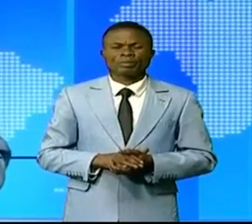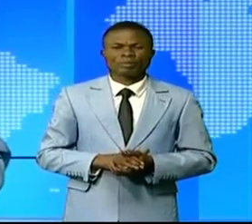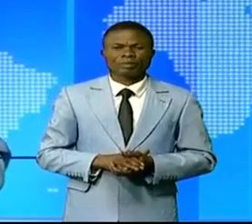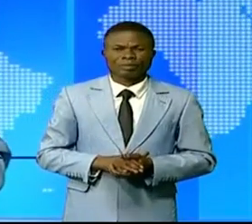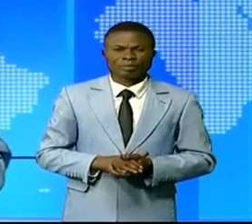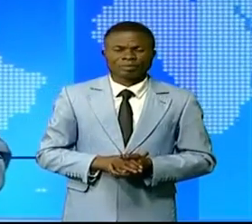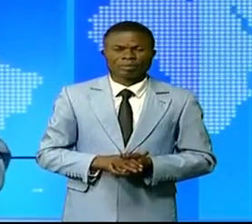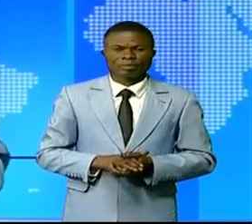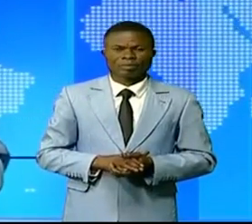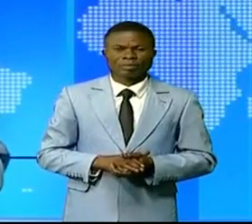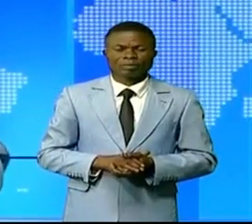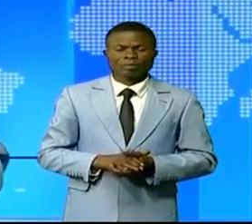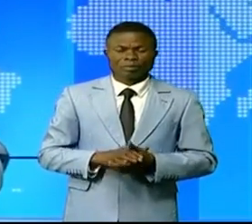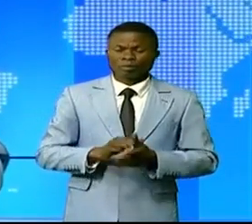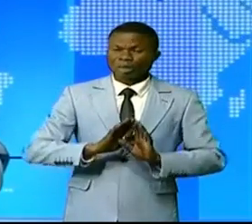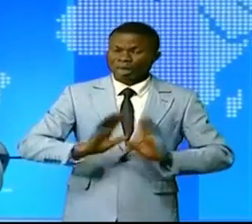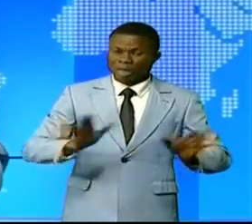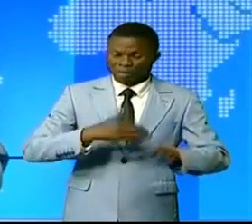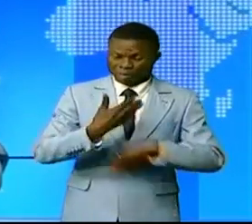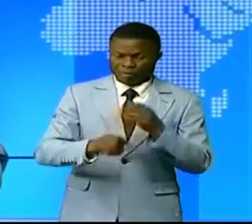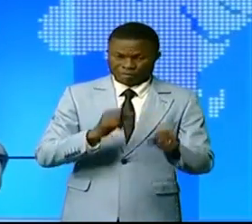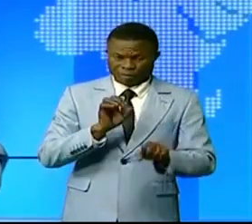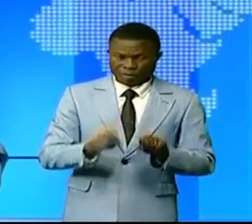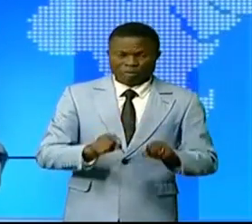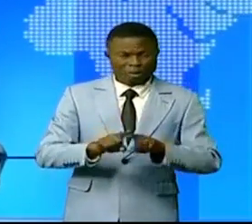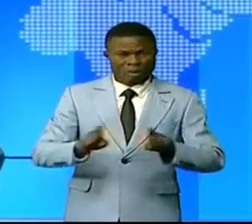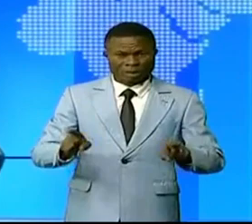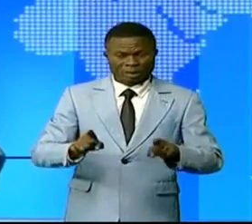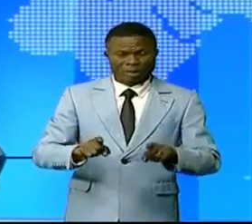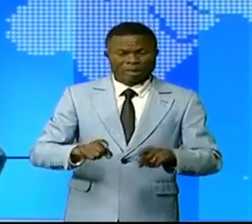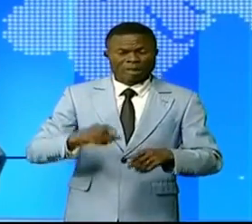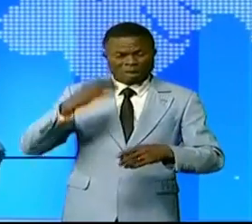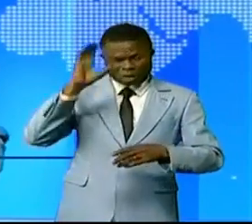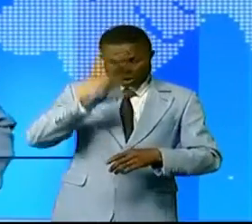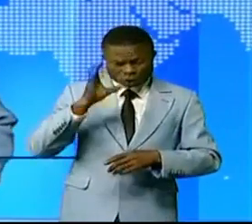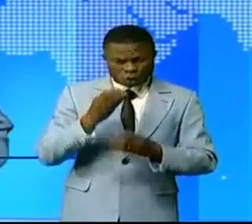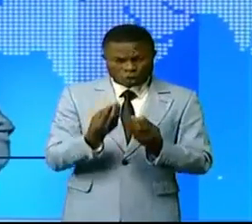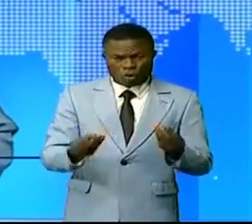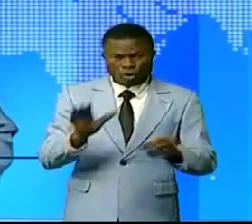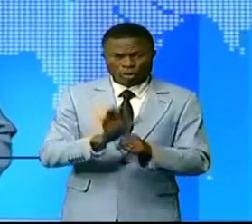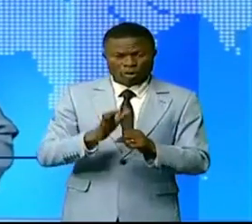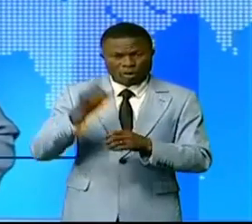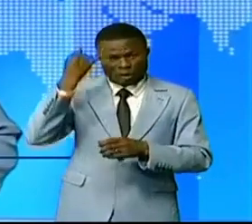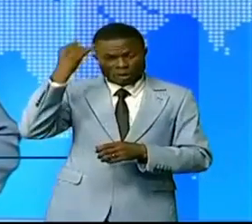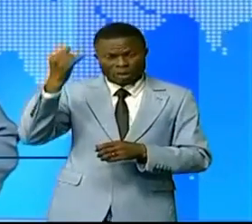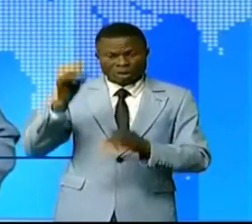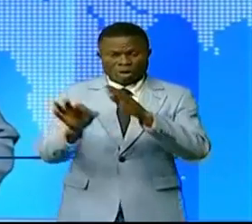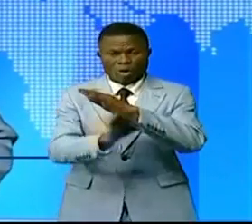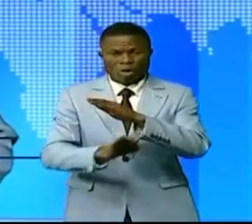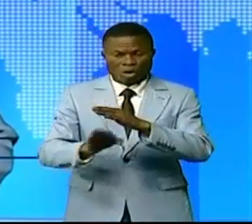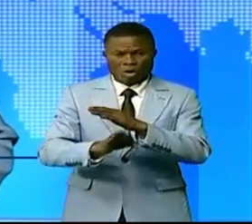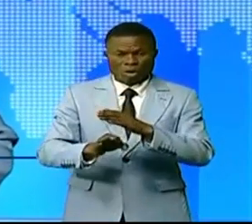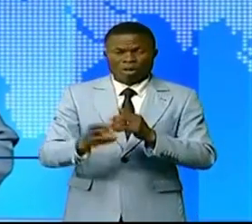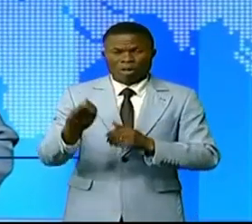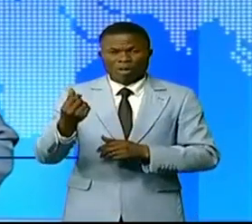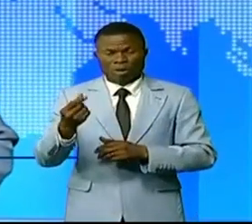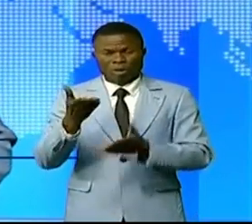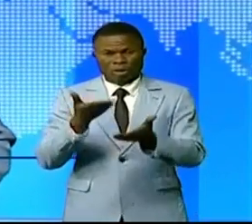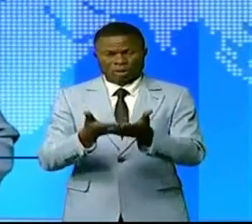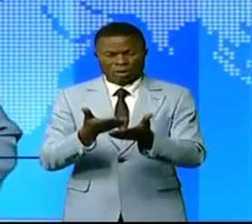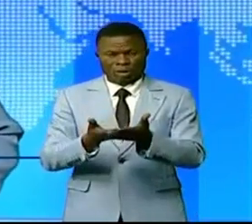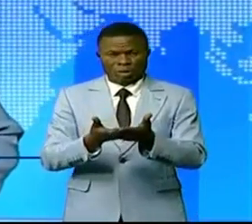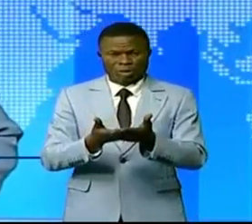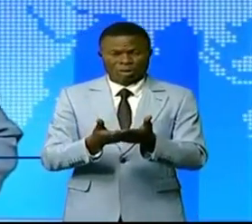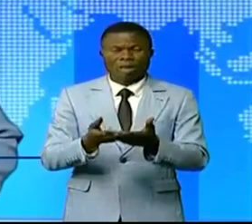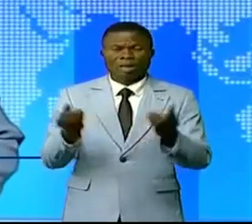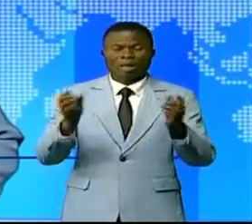Il est temps d'agir autrement car nous avons trop débattu propos de l'initiatrice du forum Makutano, Nicole Soulou,